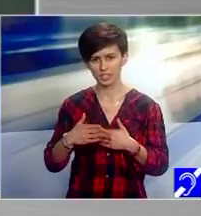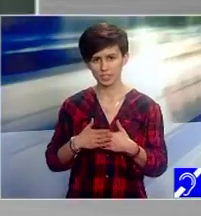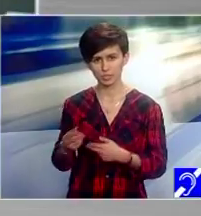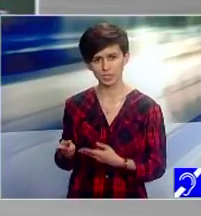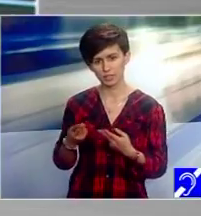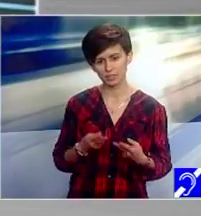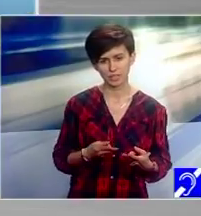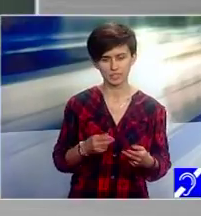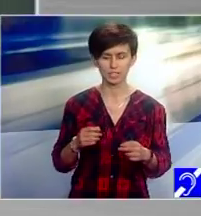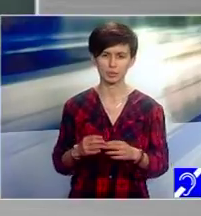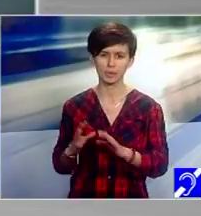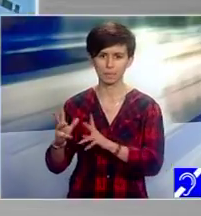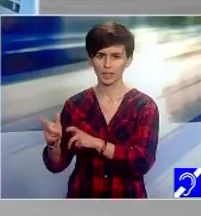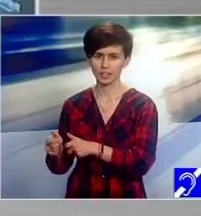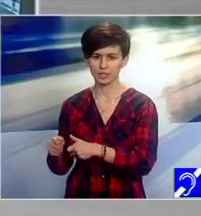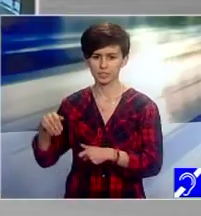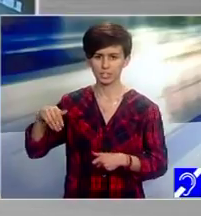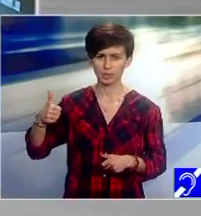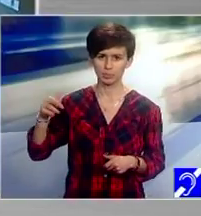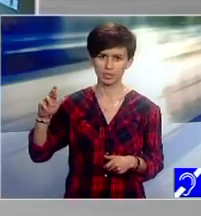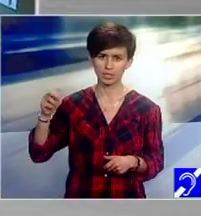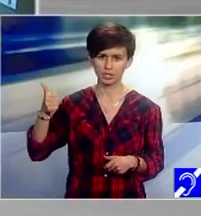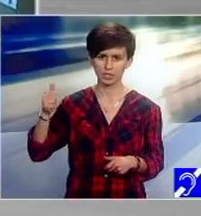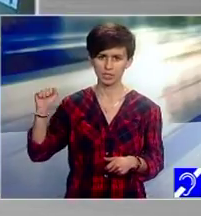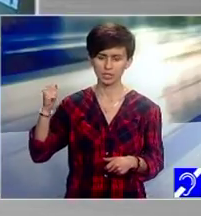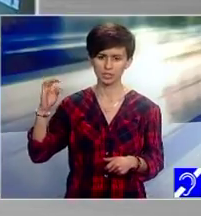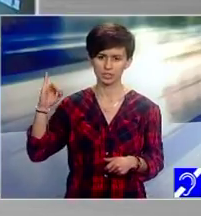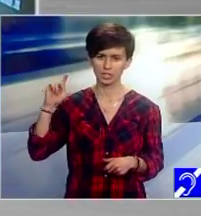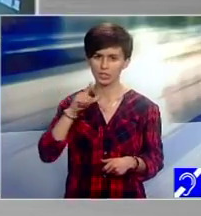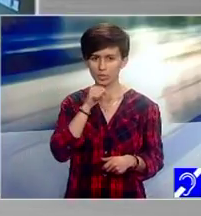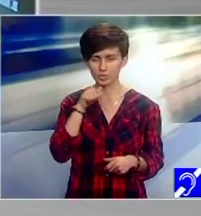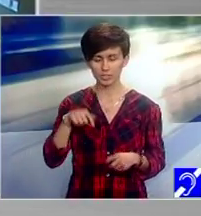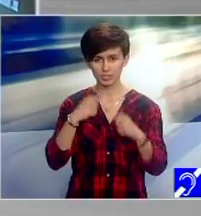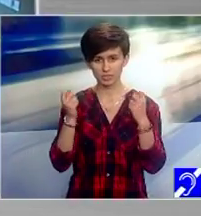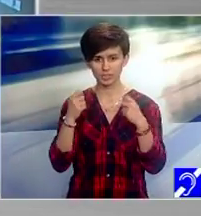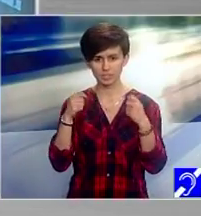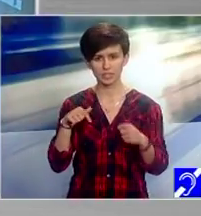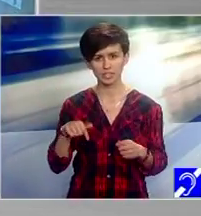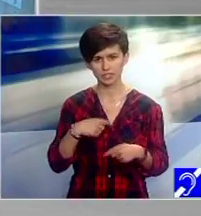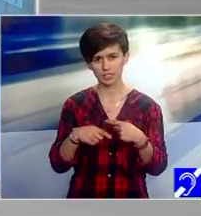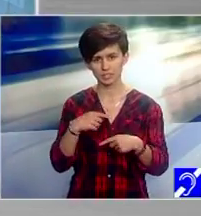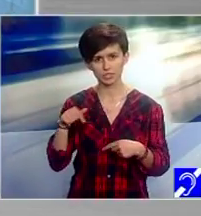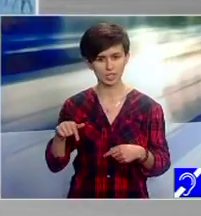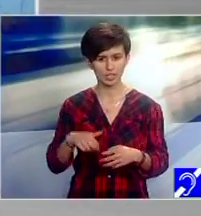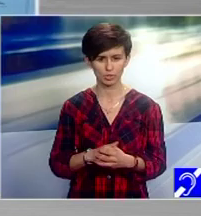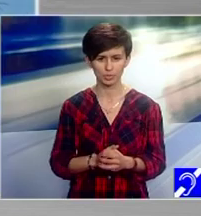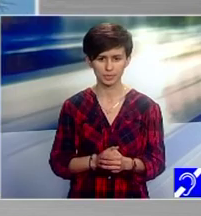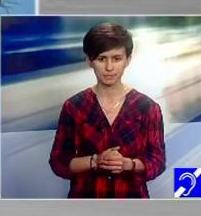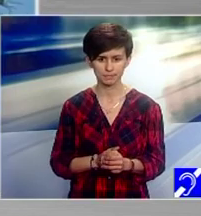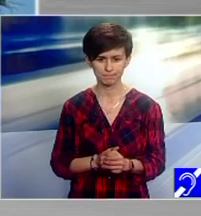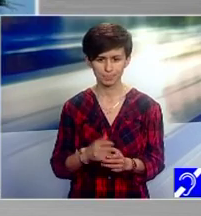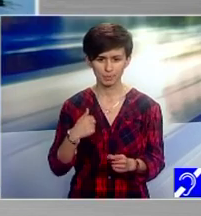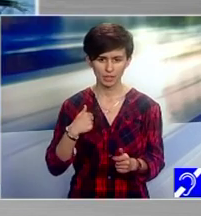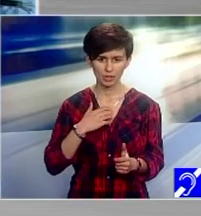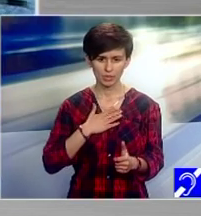toții la cinema din Mărăști, acolo unde acest festival se desfășoară. Mă întorc acum la invitații mei. Vreau să